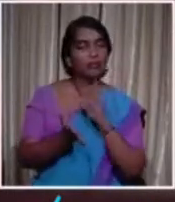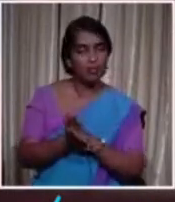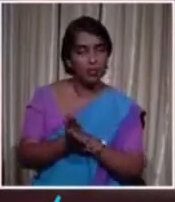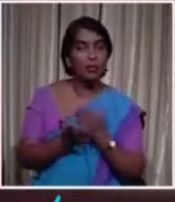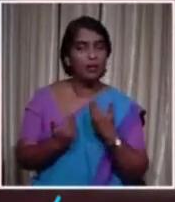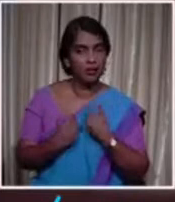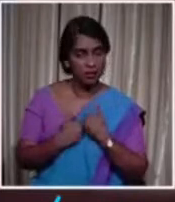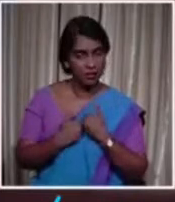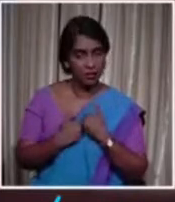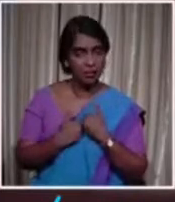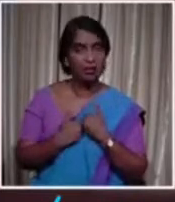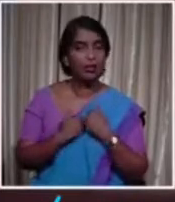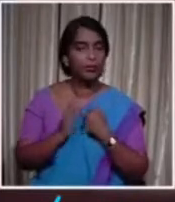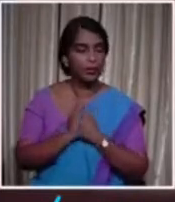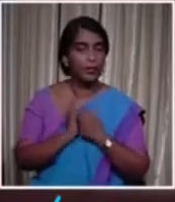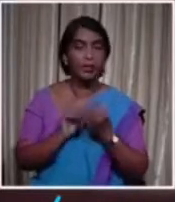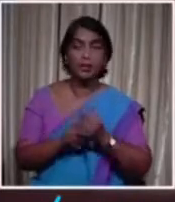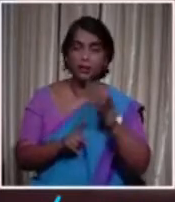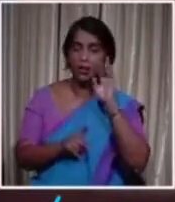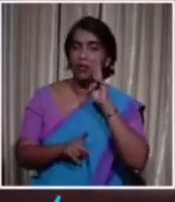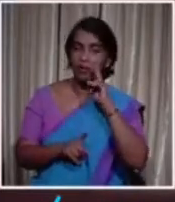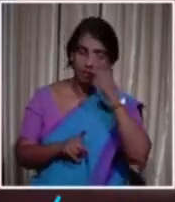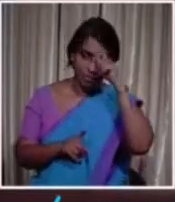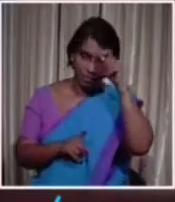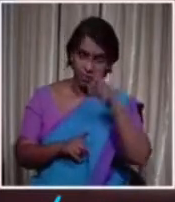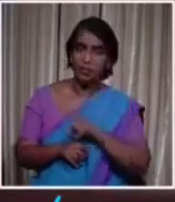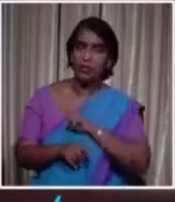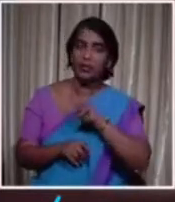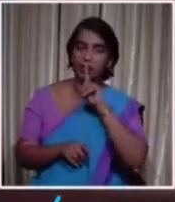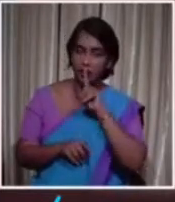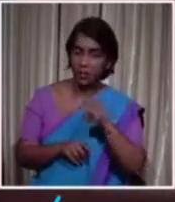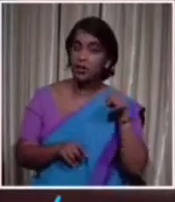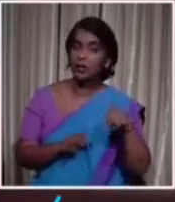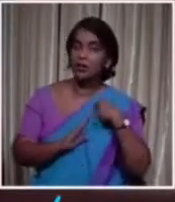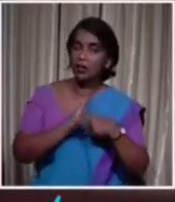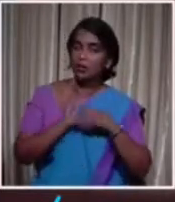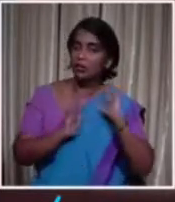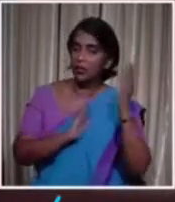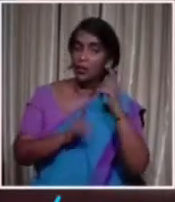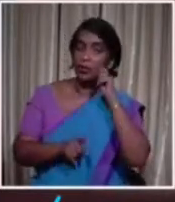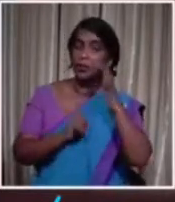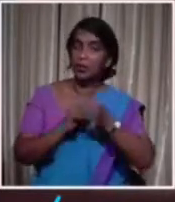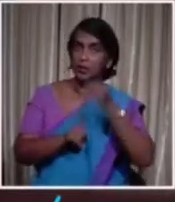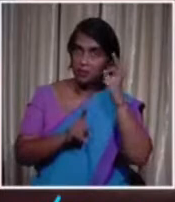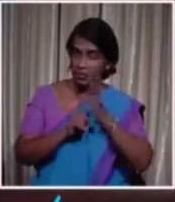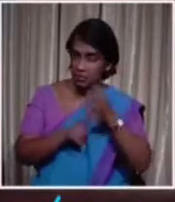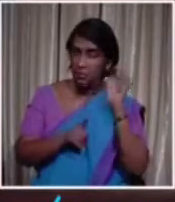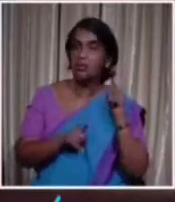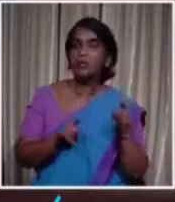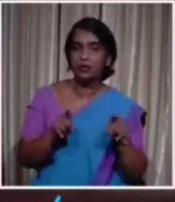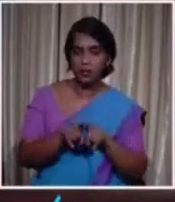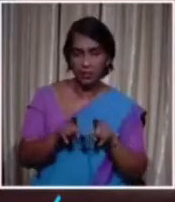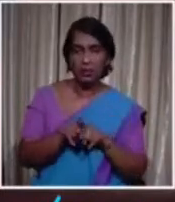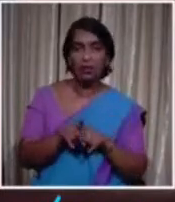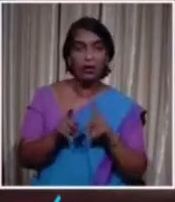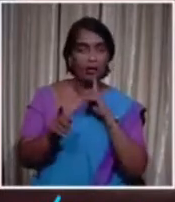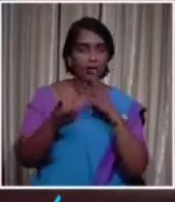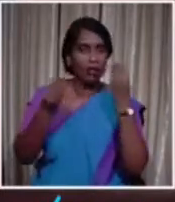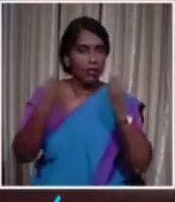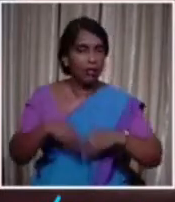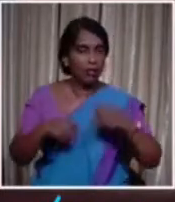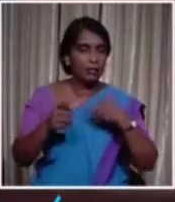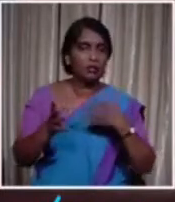මම අතිගරු ජනාධිපතිවරුන්ට රණ වික්‍රමසිංහ මැතිතුමාට කියන්නේ මෙරට හැම විධායක ජනාධිපතිවරෙක්ම කඩවුණු